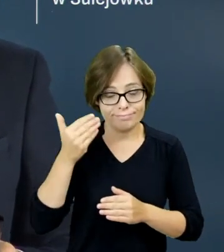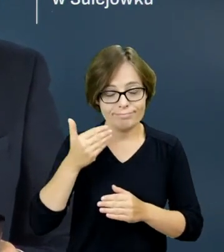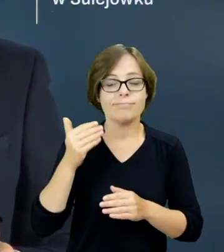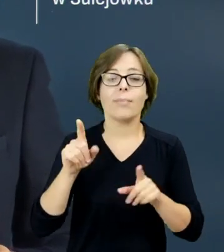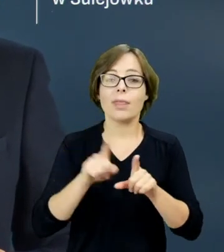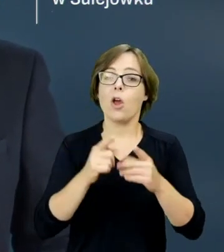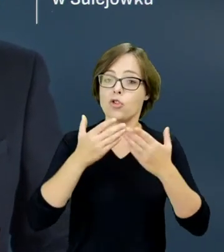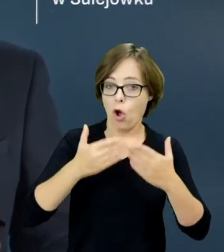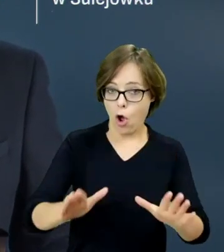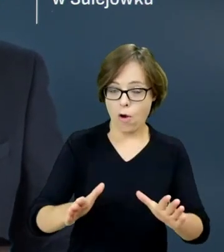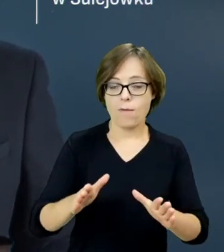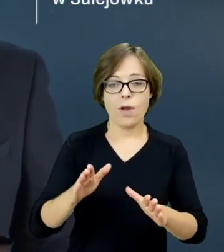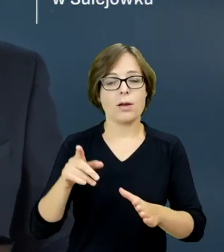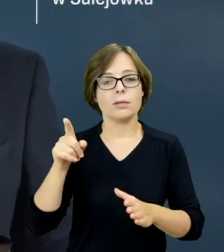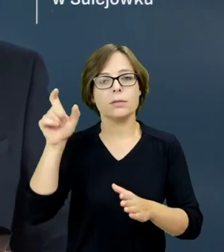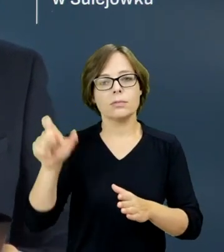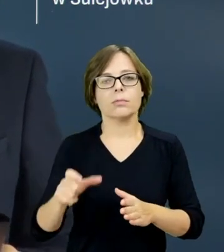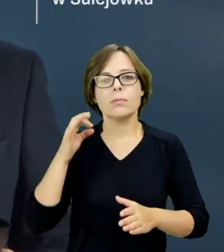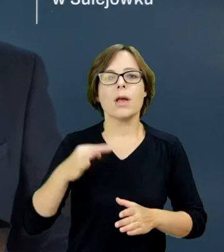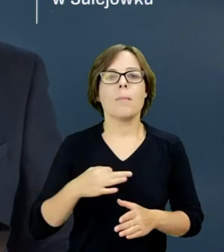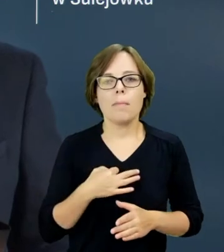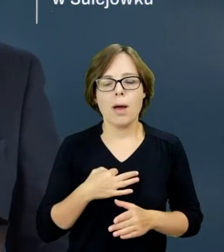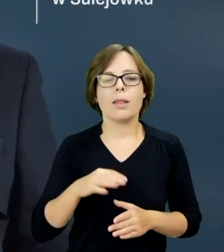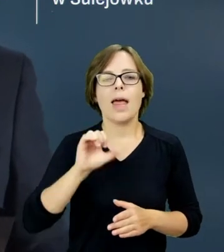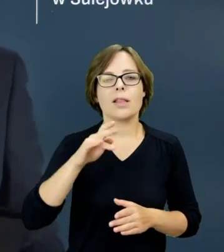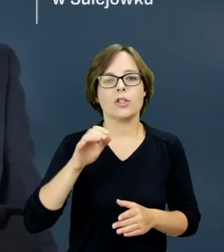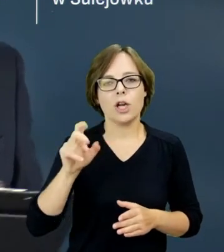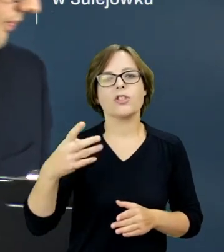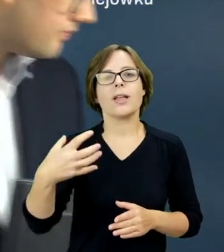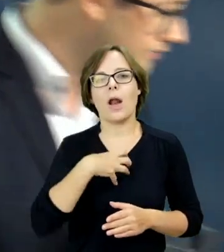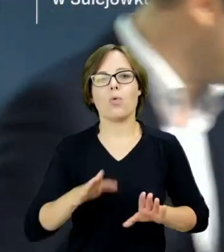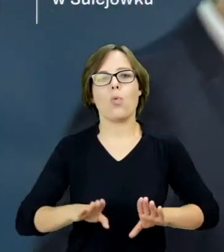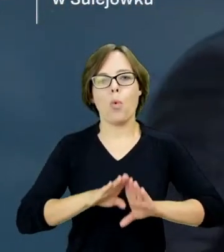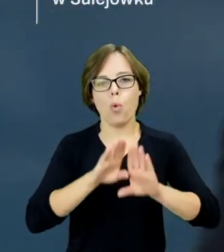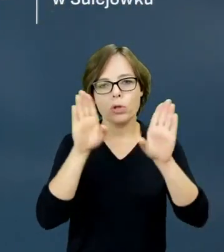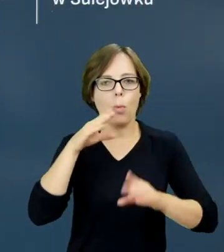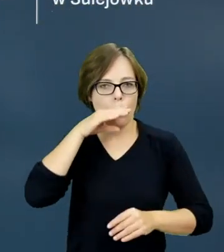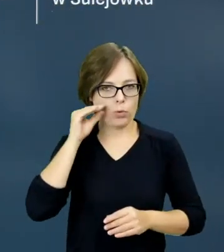pana Roberta Andrzejczyka, dyrektora Muzeum Józefa Piłsudskiego.